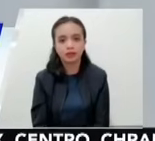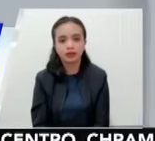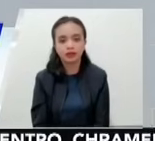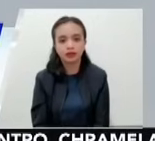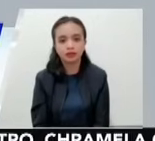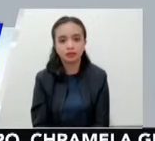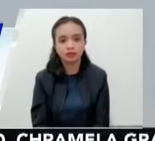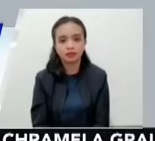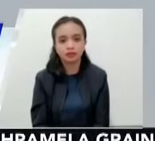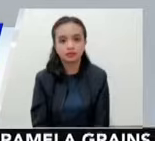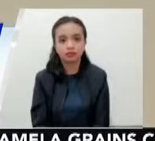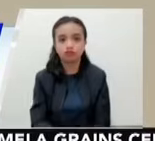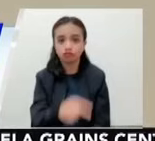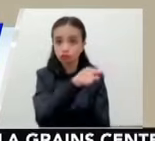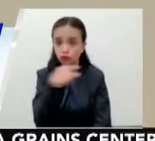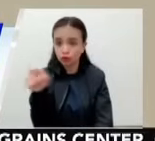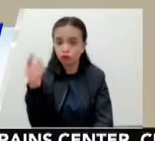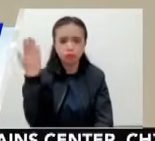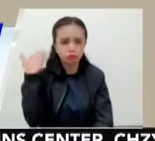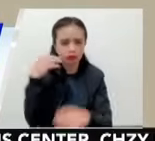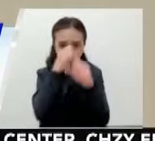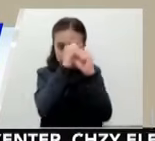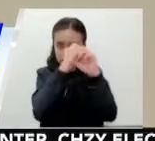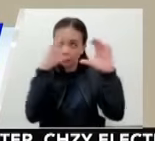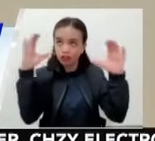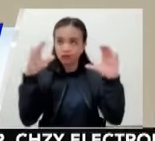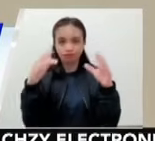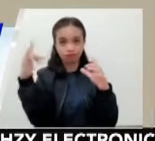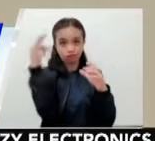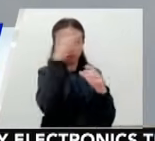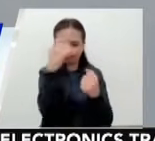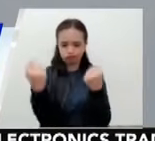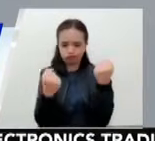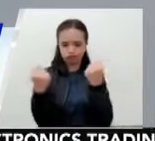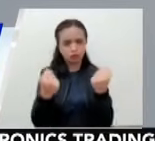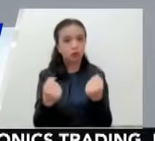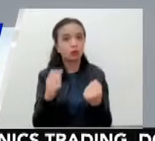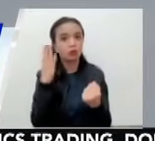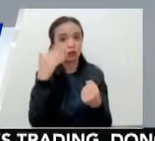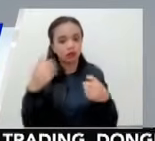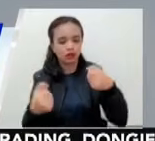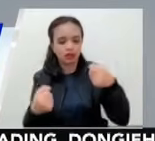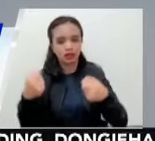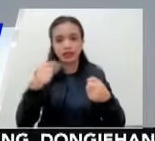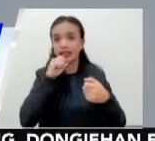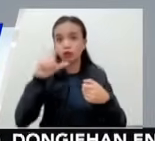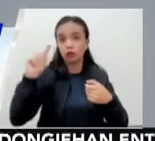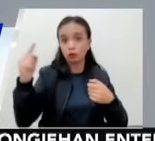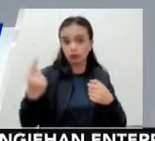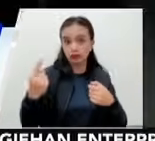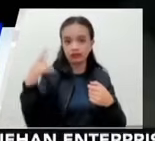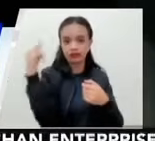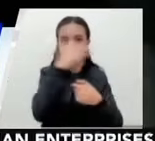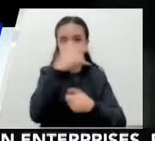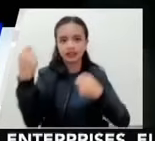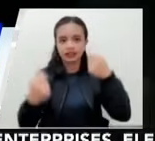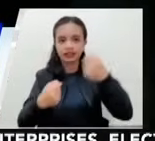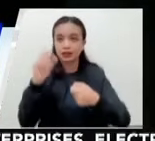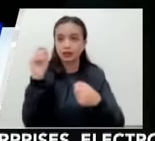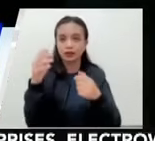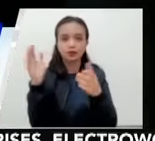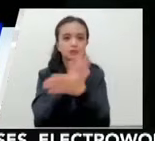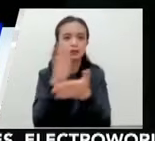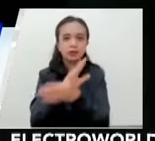Nangarap ka rin bang makapagpalipad ng eroplano? Pwes, pwede nang hindi lang eroplanong papel ang iyong paliparin.